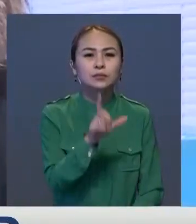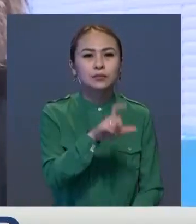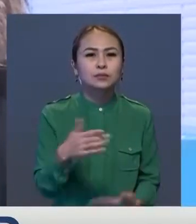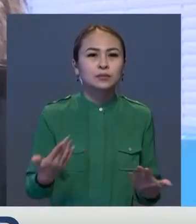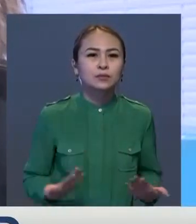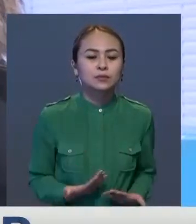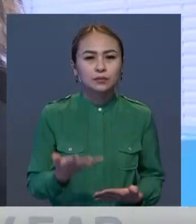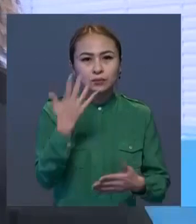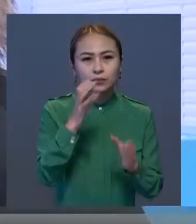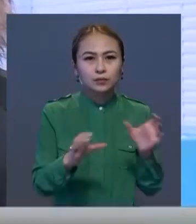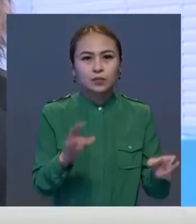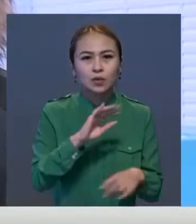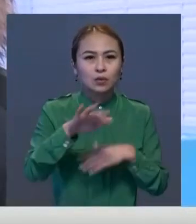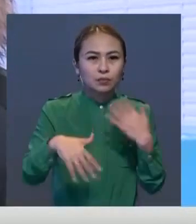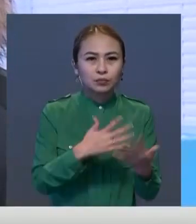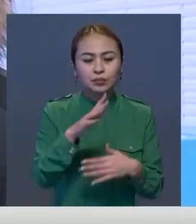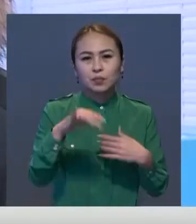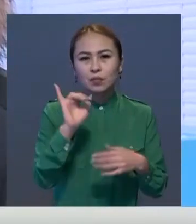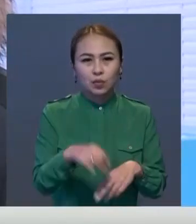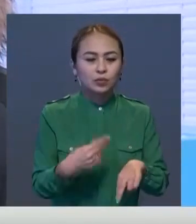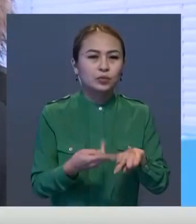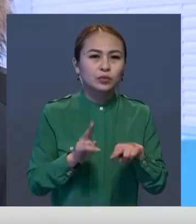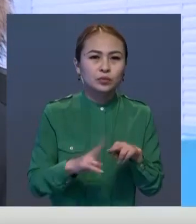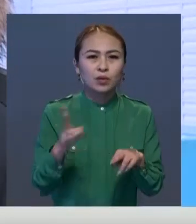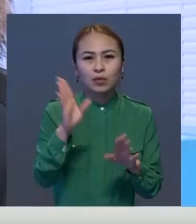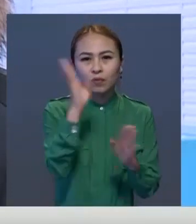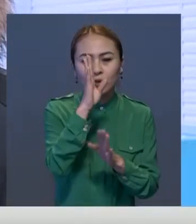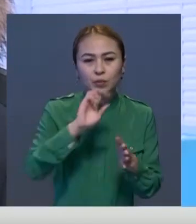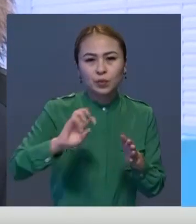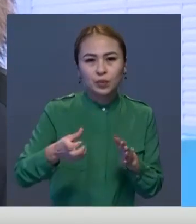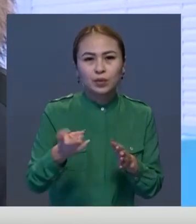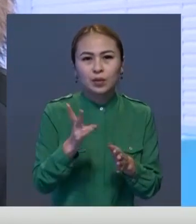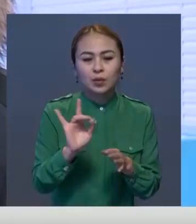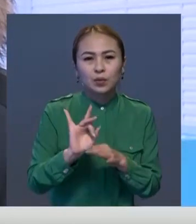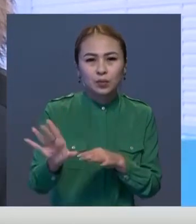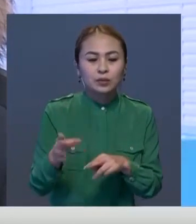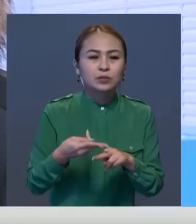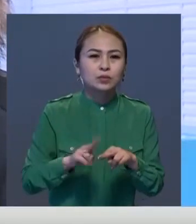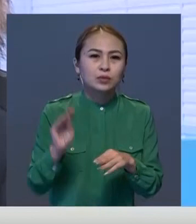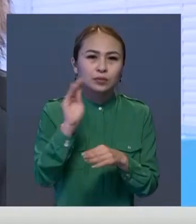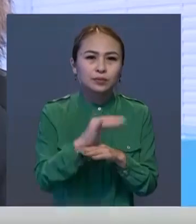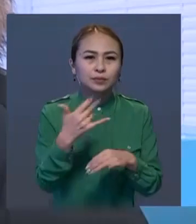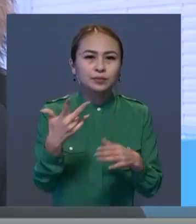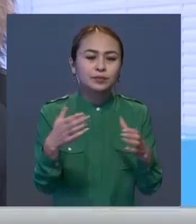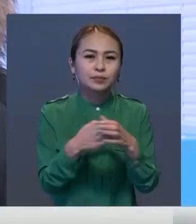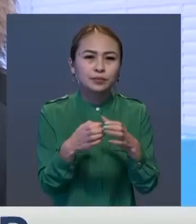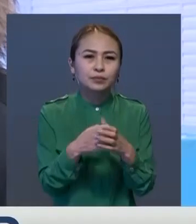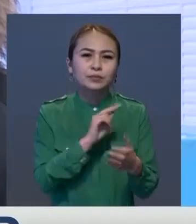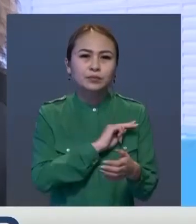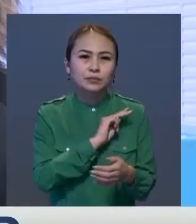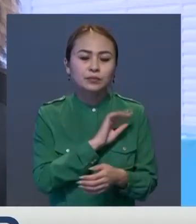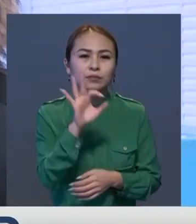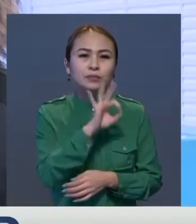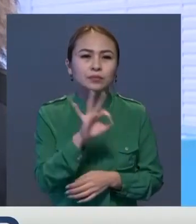жылу келгенімен циркуляция дұрыс болмай жатыр дейді, ауа шығару керек. Соған байланысты 3 бригада бағытталған. Қазір сол тұрғын үй